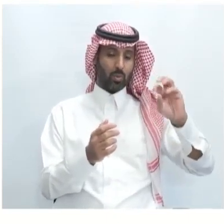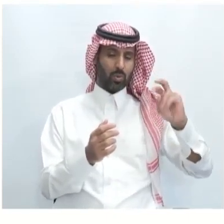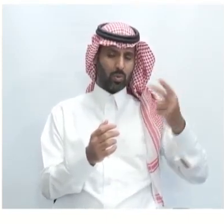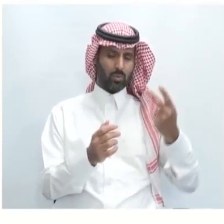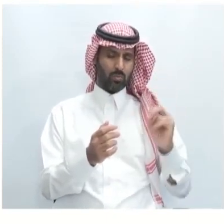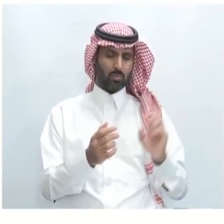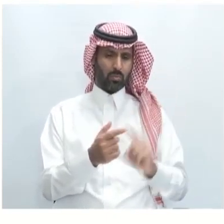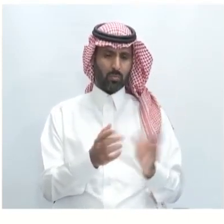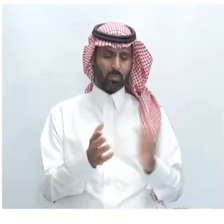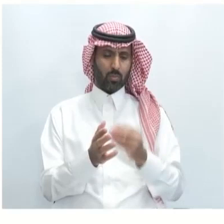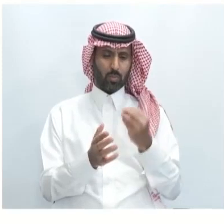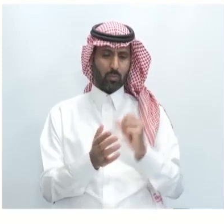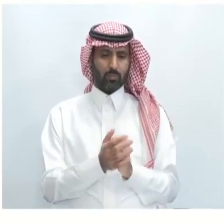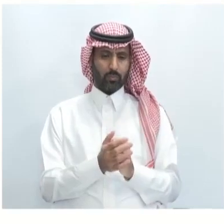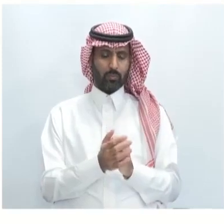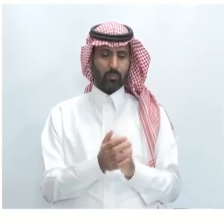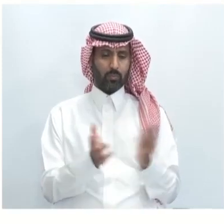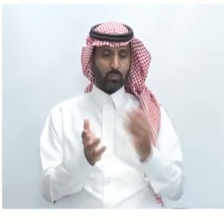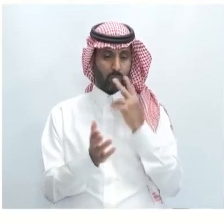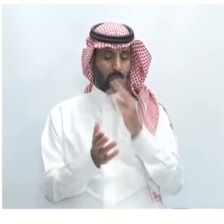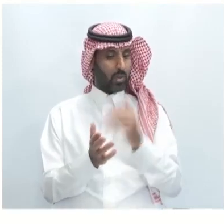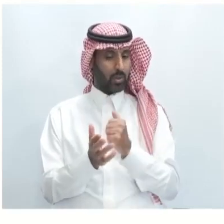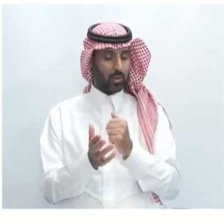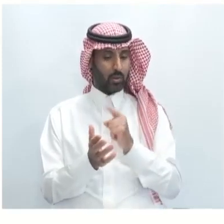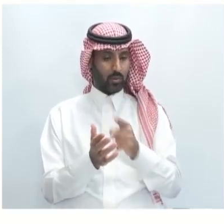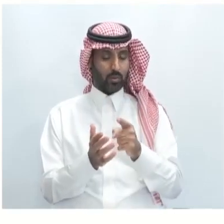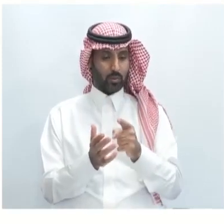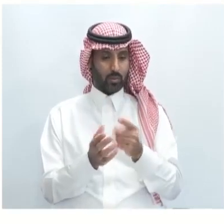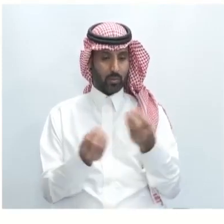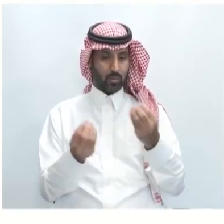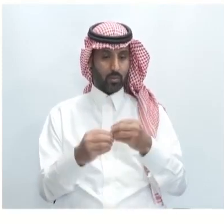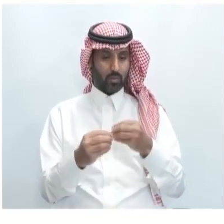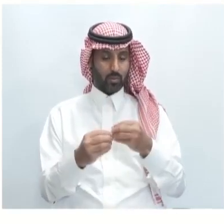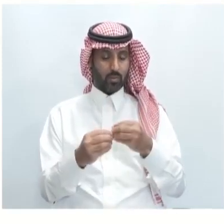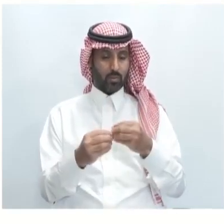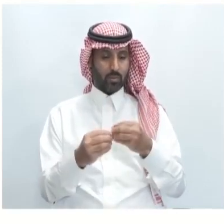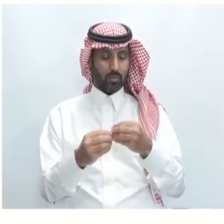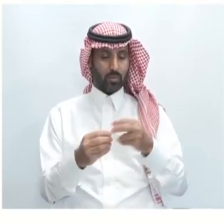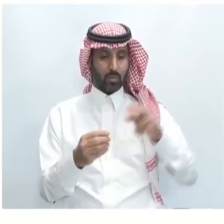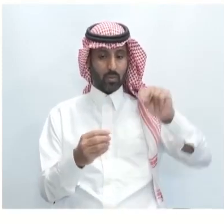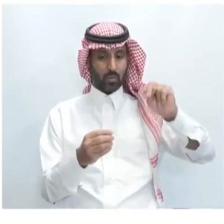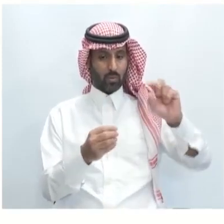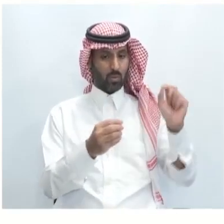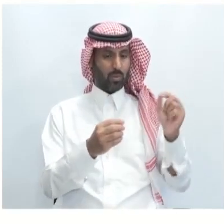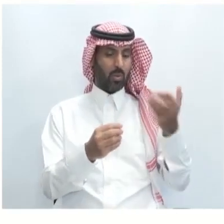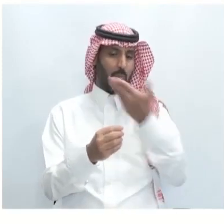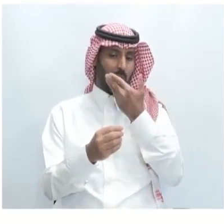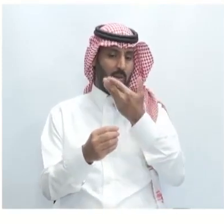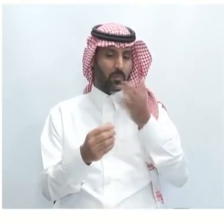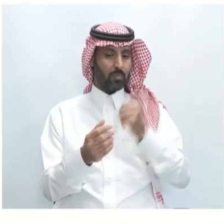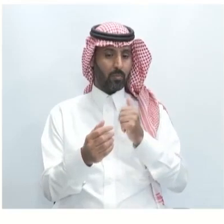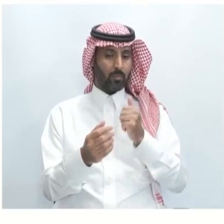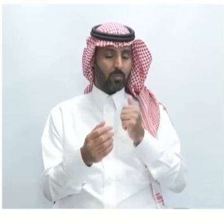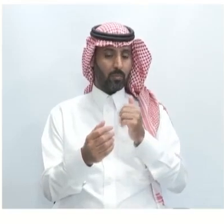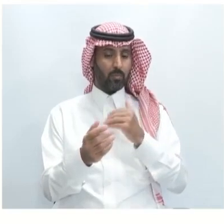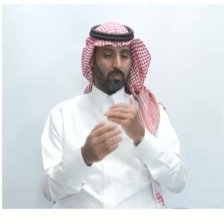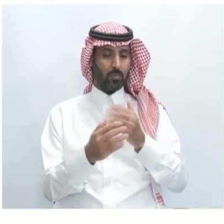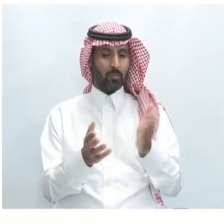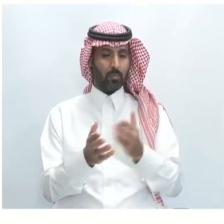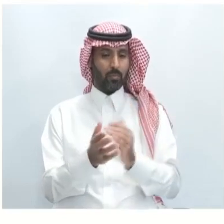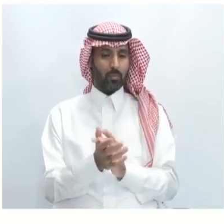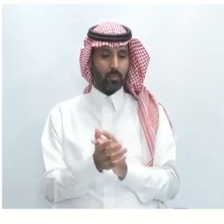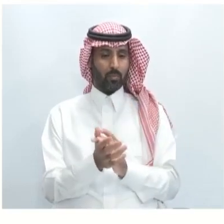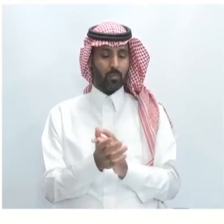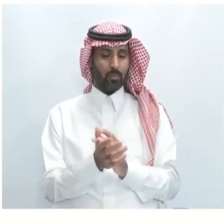cnh2nh لا يعني ذلك انها تحتوي على جزيئات ماء ولكن الماء عباره